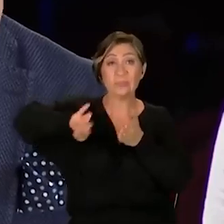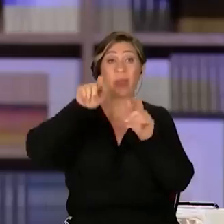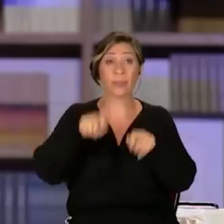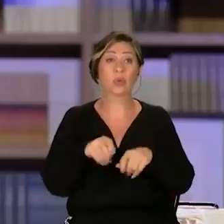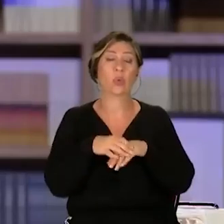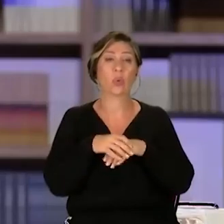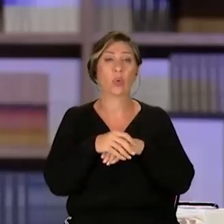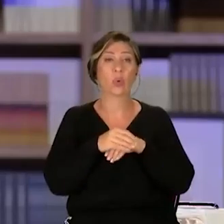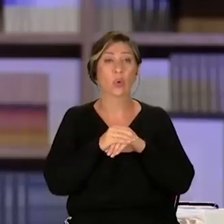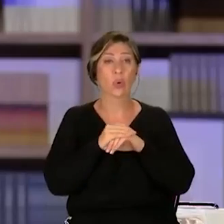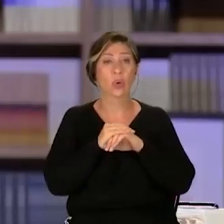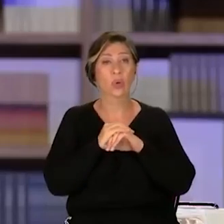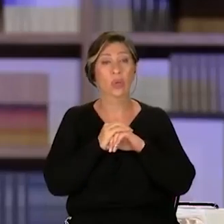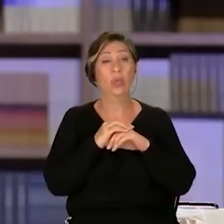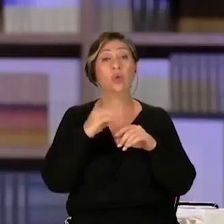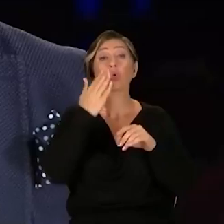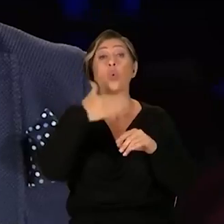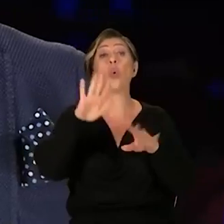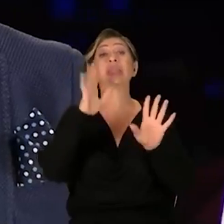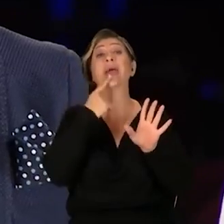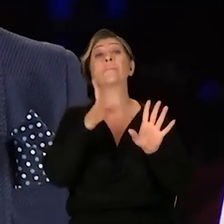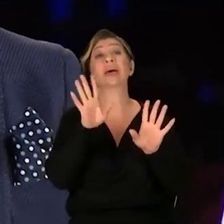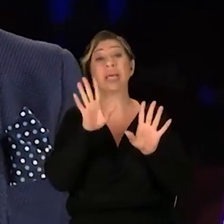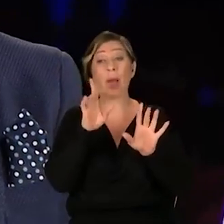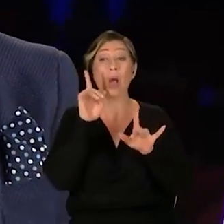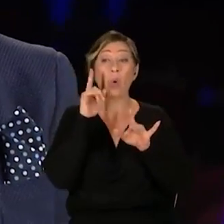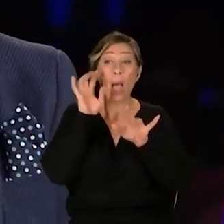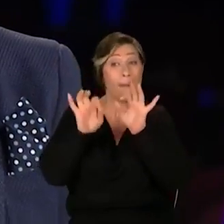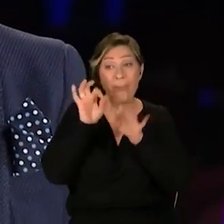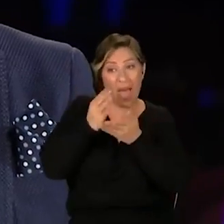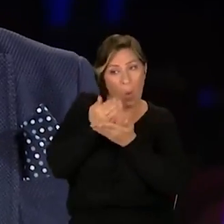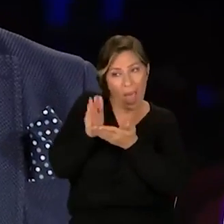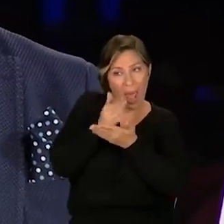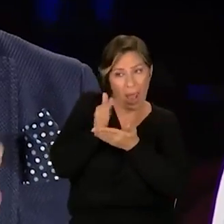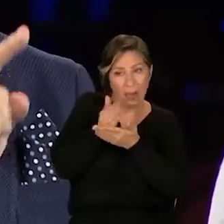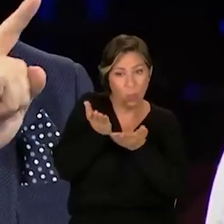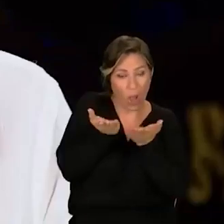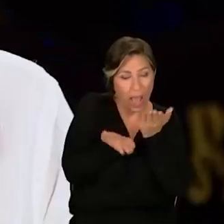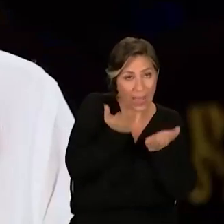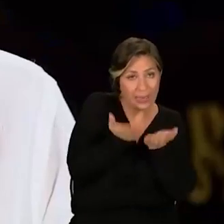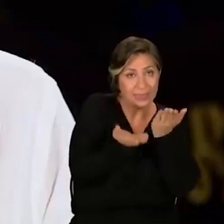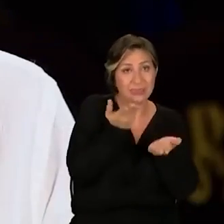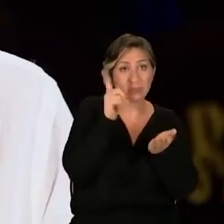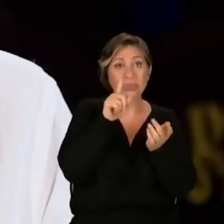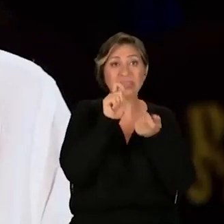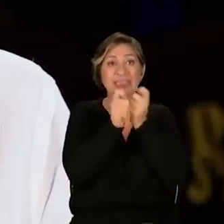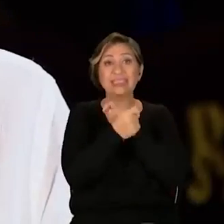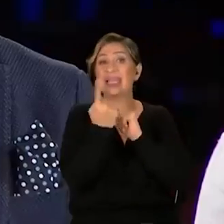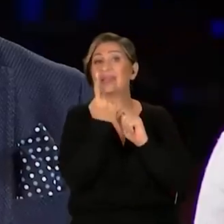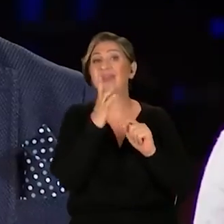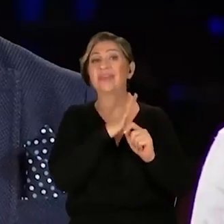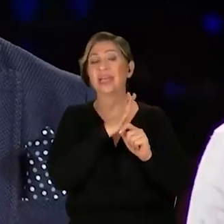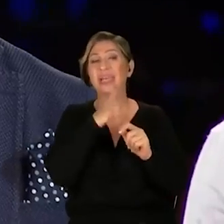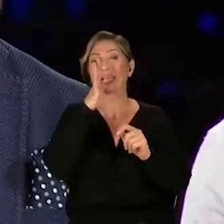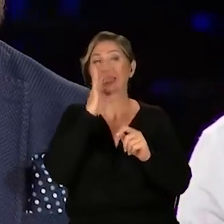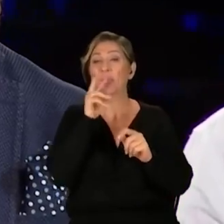bunlar? Tabii. Yatsınır yani, derken yok sayılmaz da onlar kontrol altında tutulup ona göre bakılır. Yani tek değişken burada bir